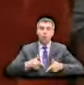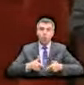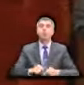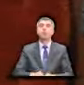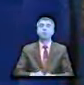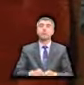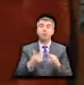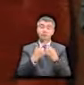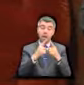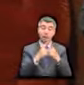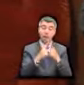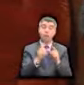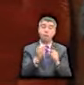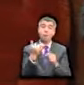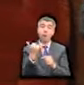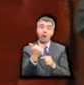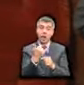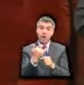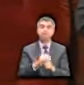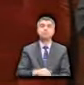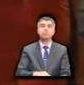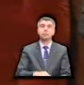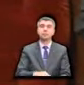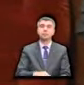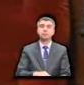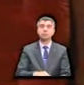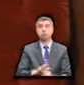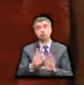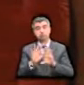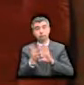تتعلق أساسا بأن يكون يعني أن نصل إلى